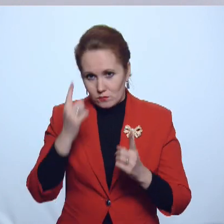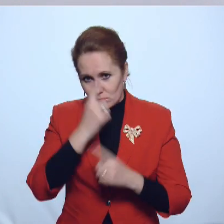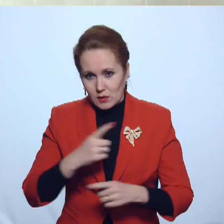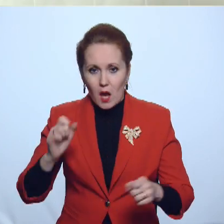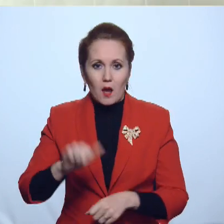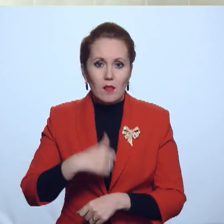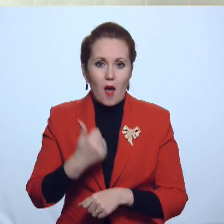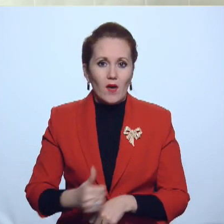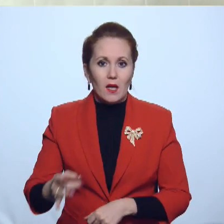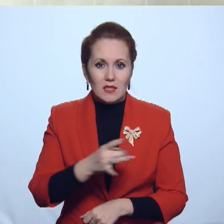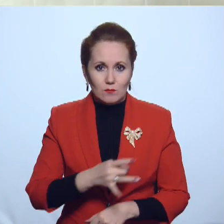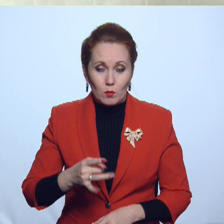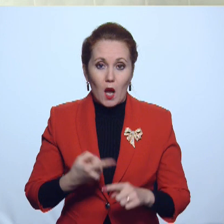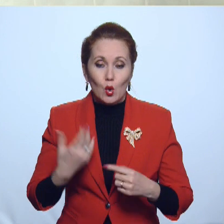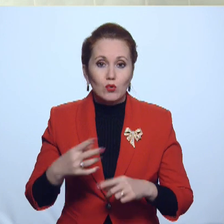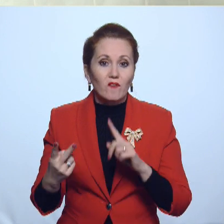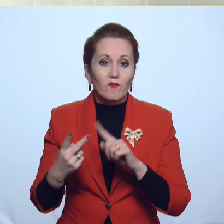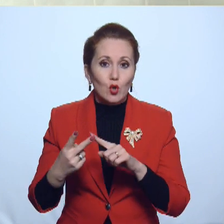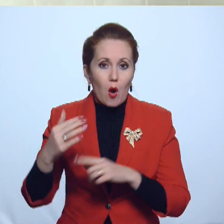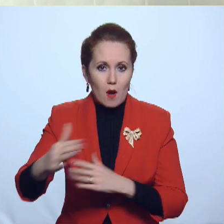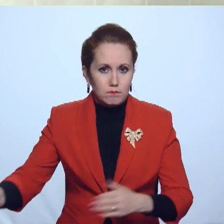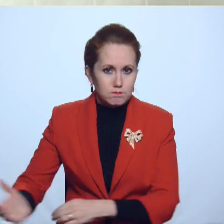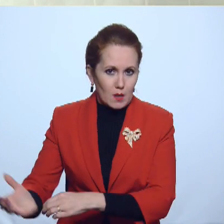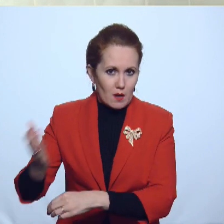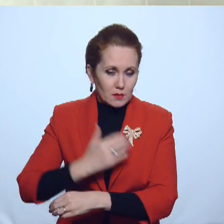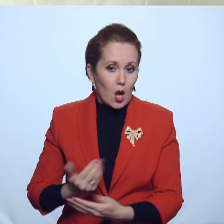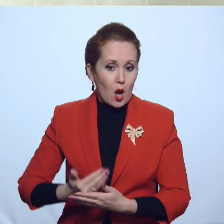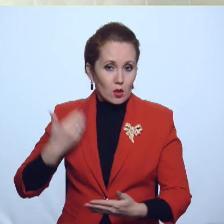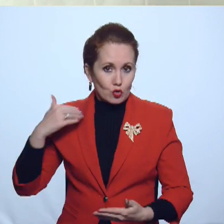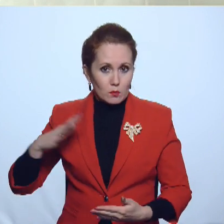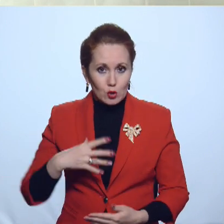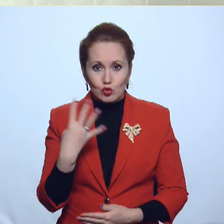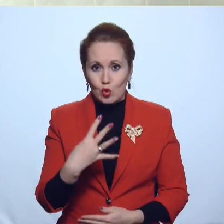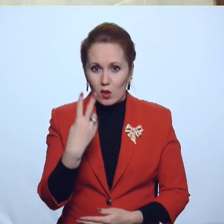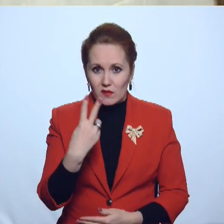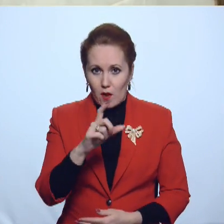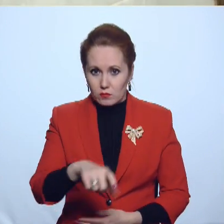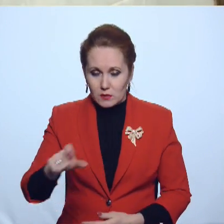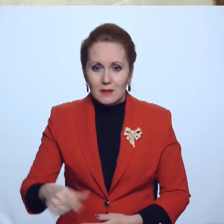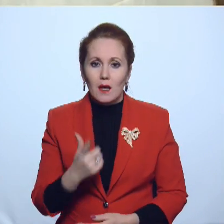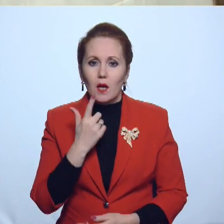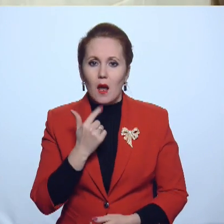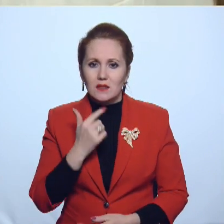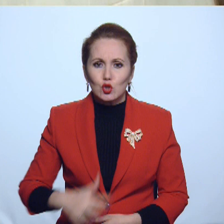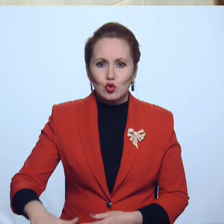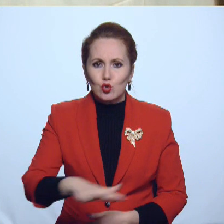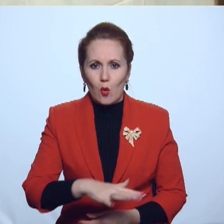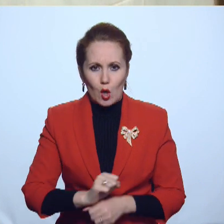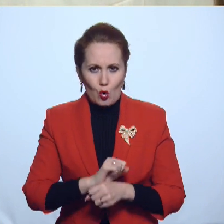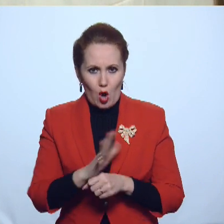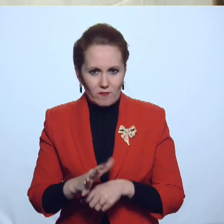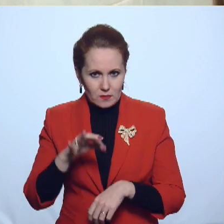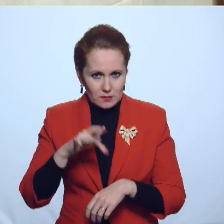республики. Напомню, это вторая партия. Ранее от коронавируса было привито 42 медработника из красной зоны ковид-центров. В